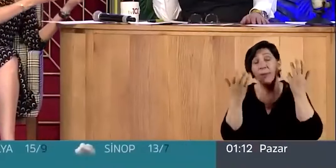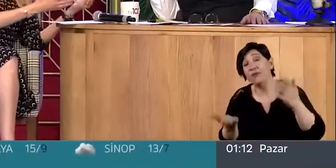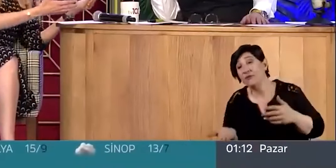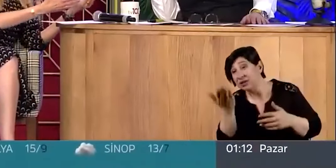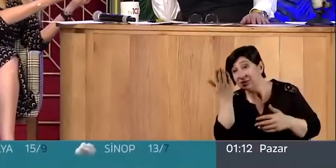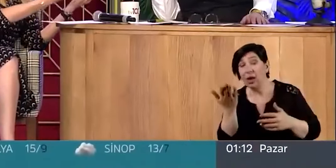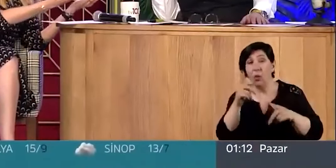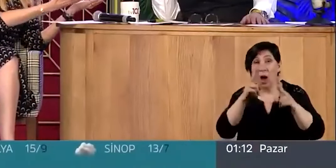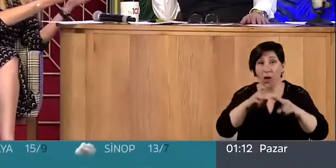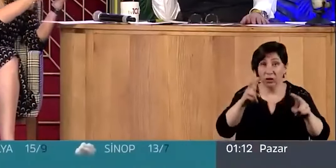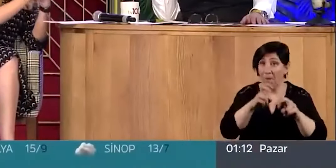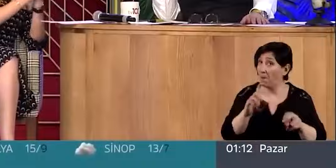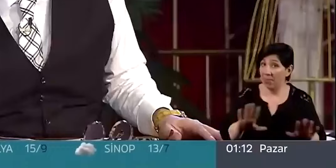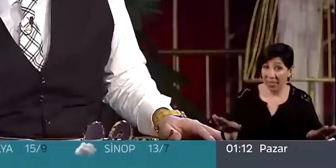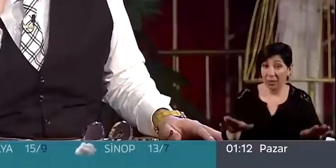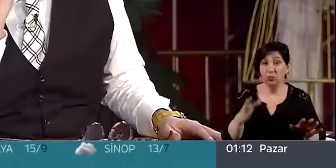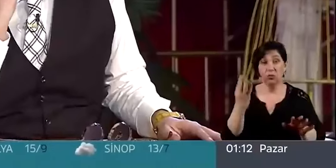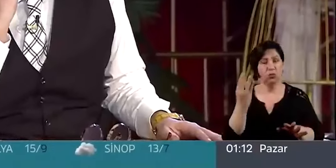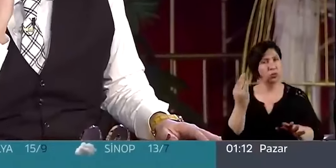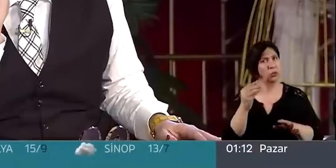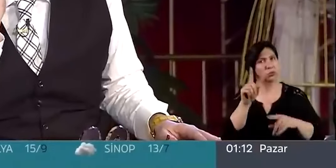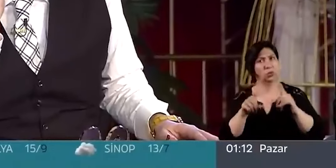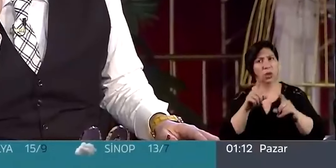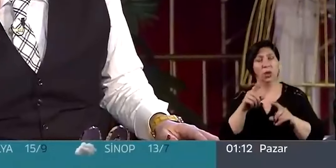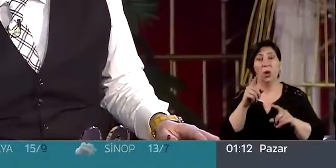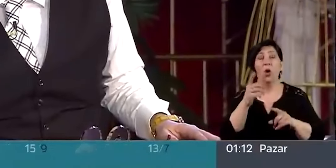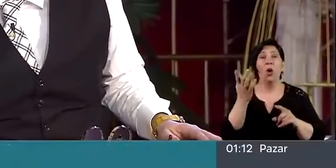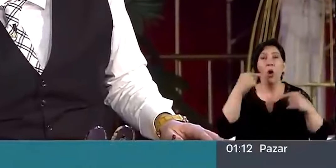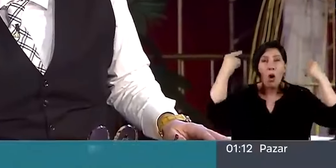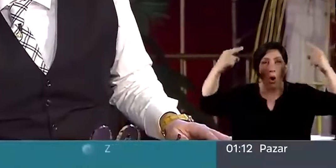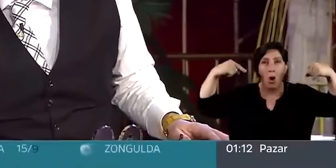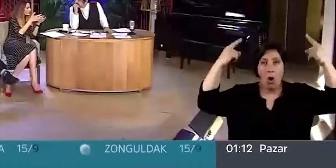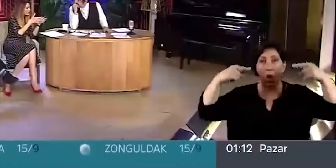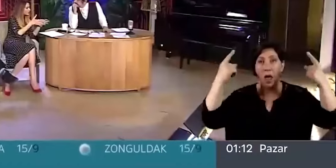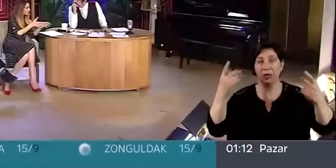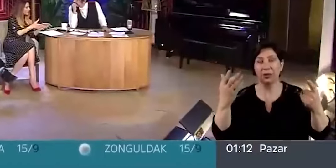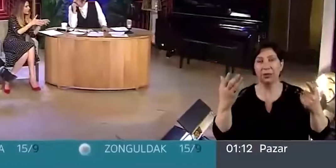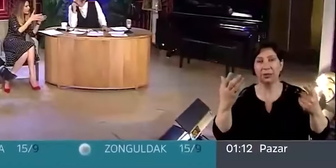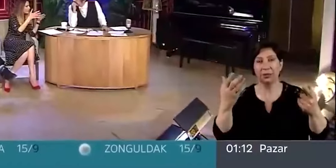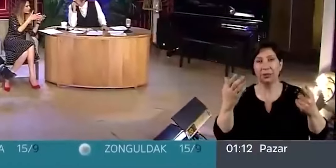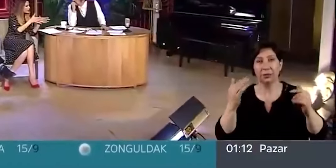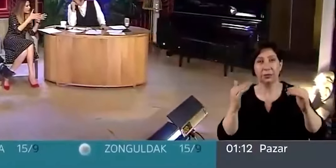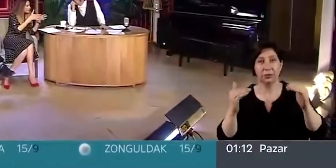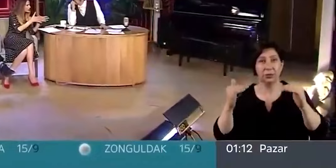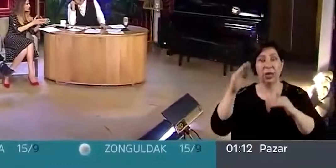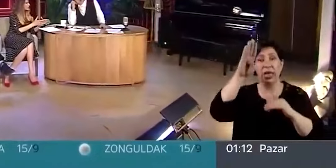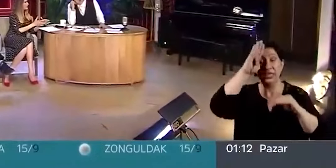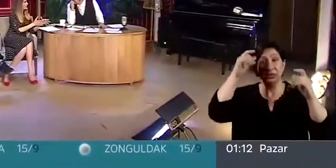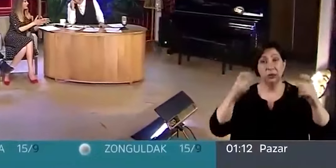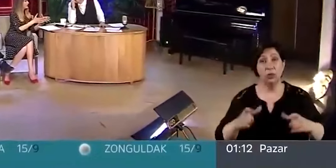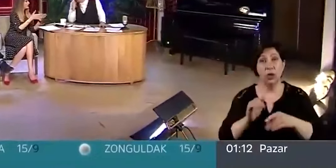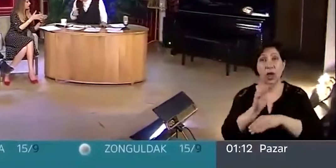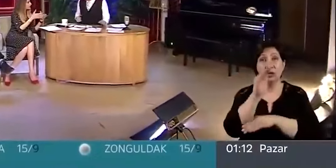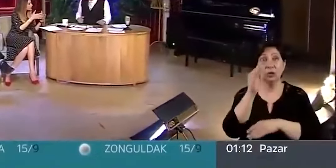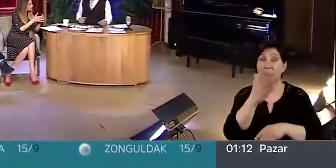bunun için bir araştırma yapılmış. Bravo, mesela çok iyi, çok güzel soru. Oğlak burcunun daha yüksek oranla İstanbul'da